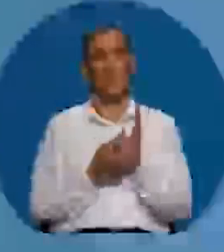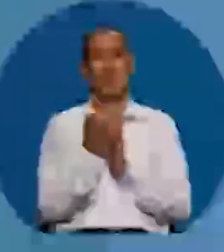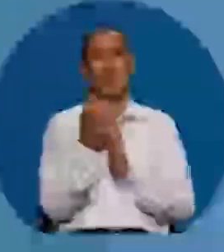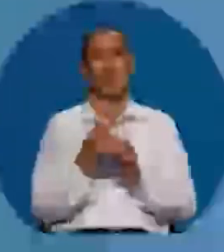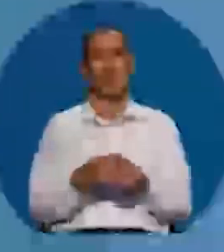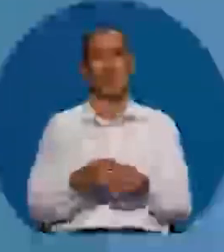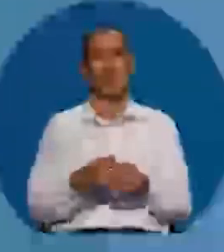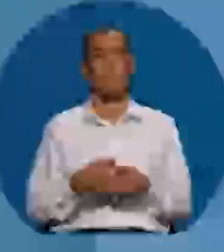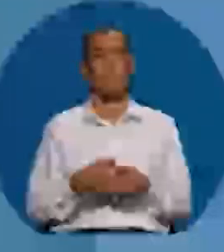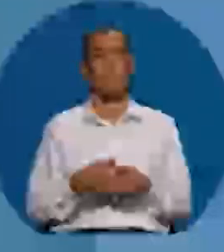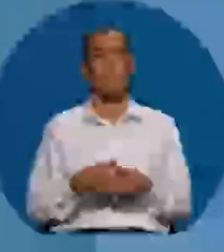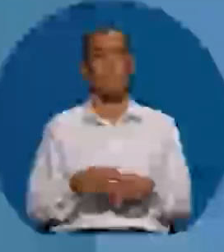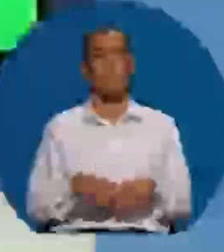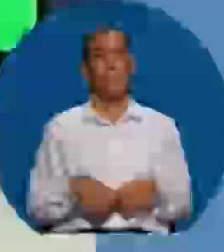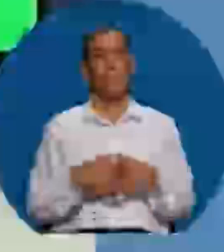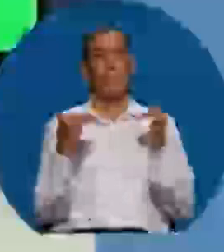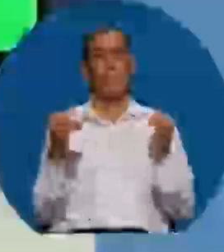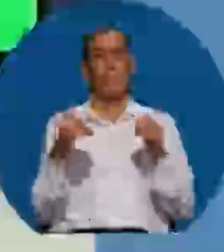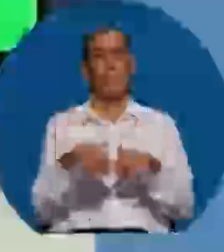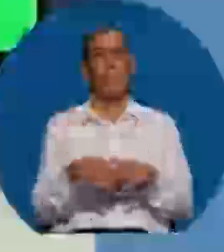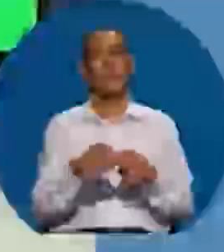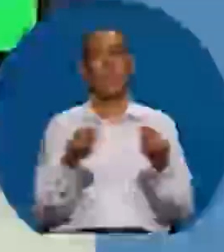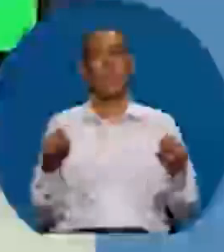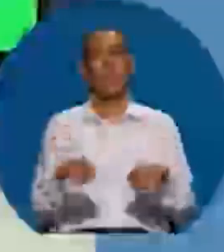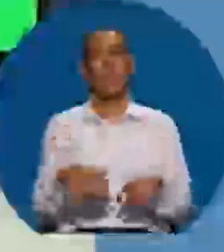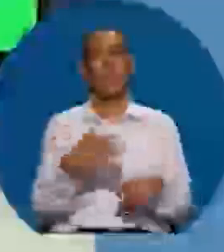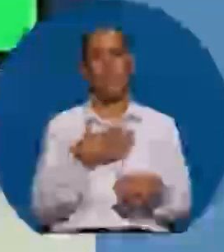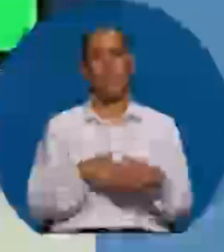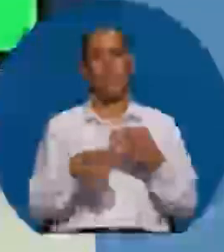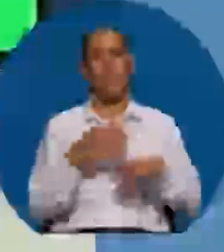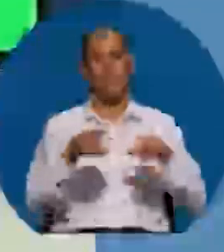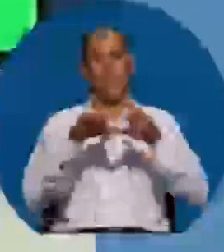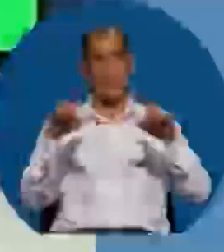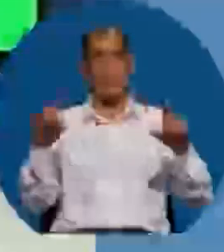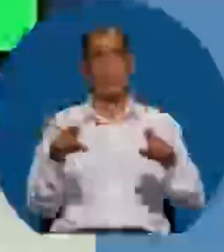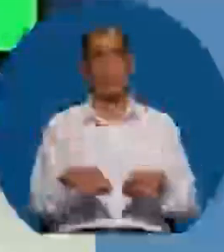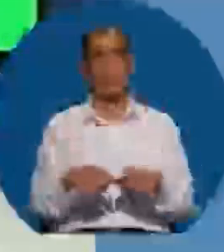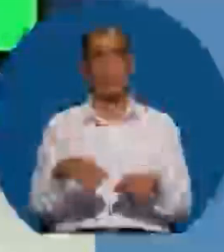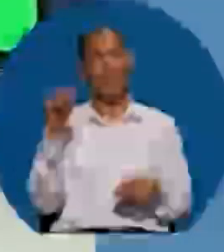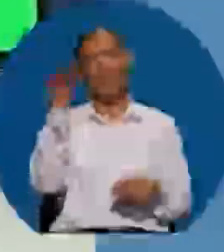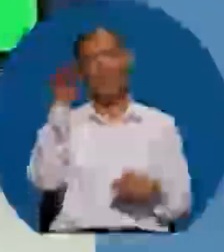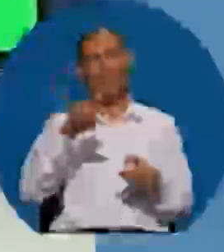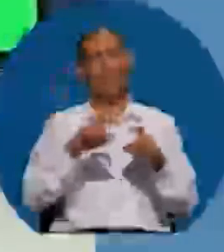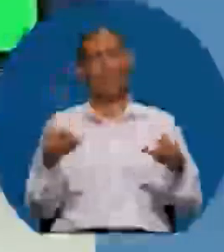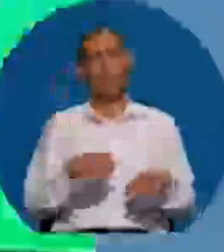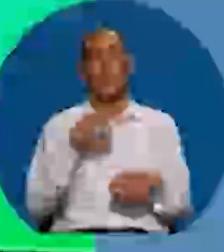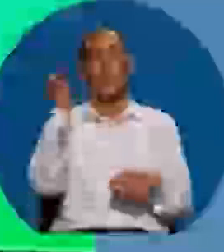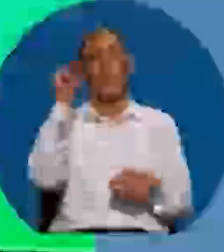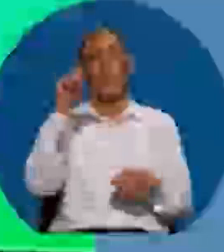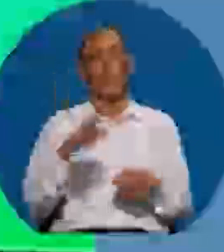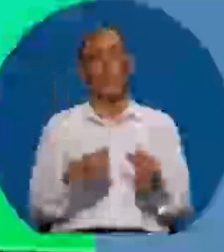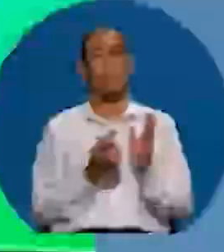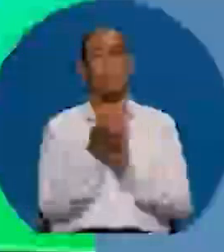беремен дұққатпенен тыңлап отырыңлар. Ашқан кеуіл сарайын, мектебін білім бұлағы, жас әуләттің